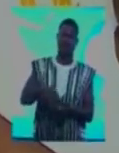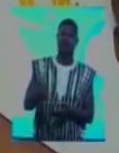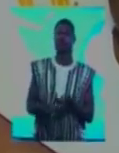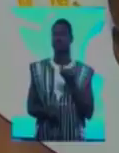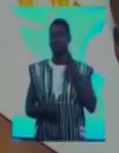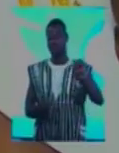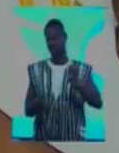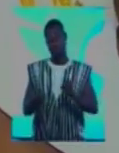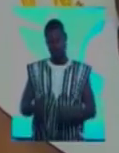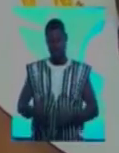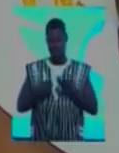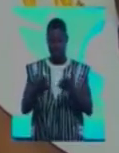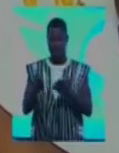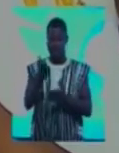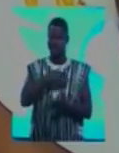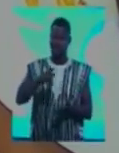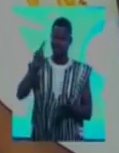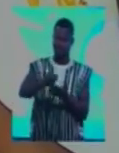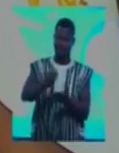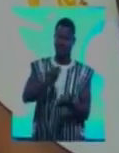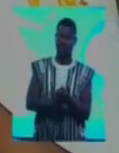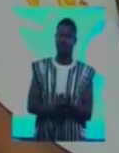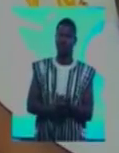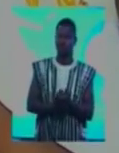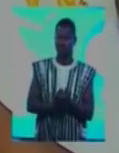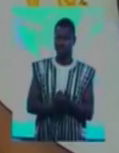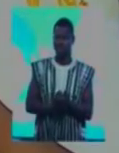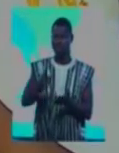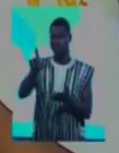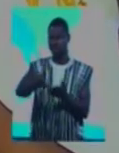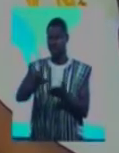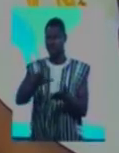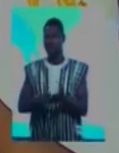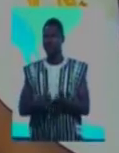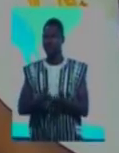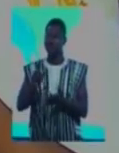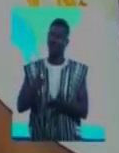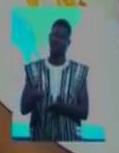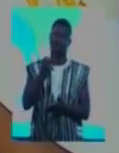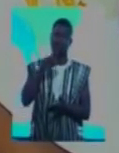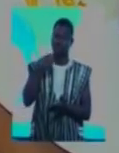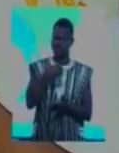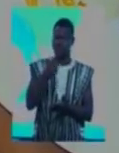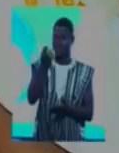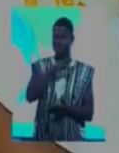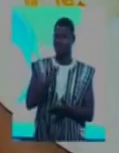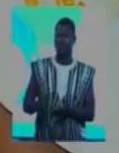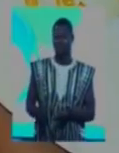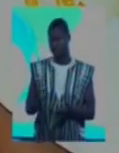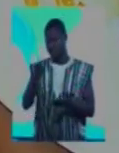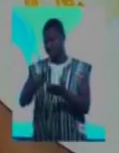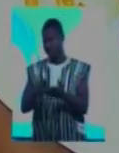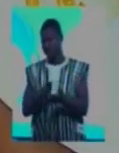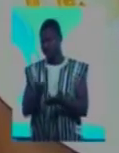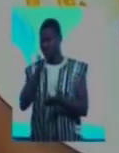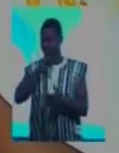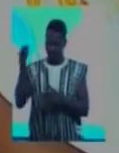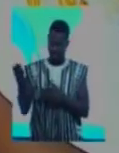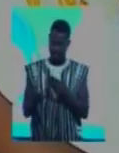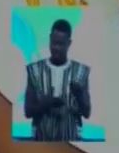ces corridors de textes législatifs, de textes réglementaires, à même de